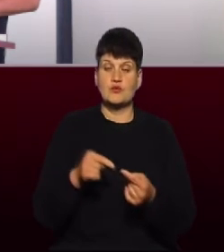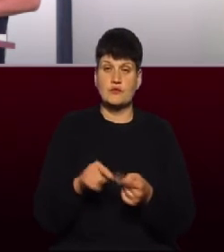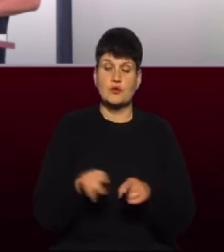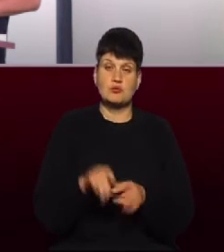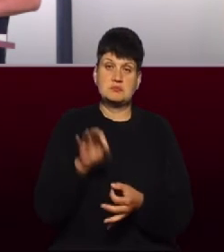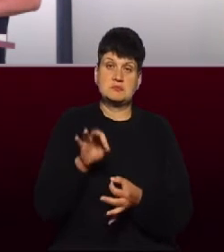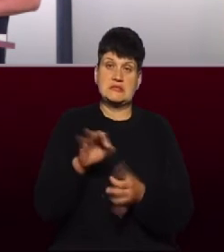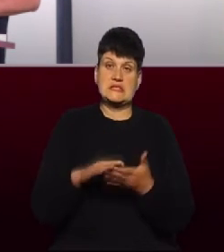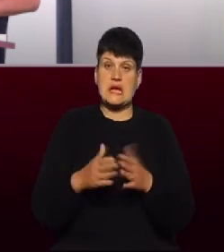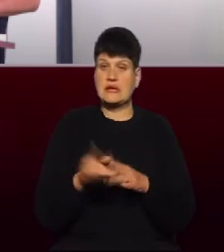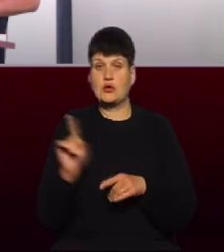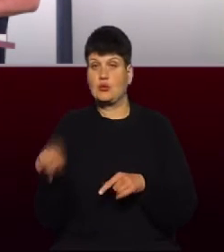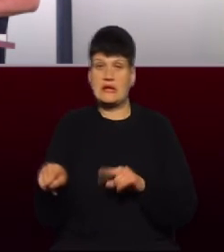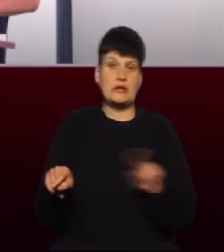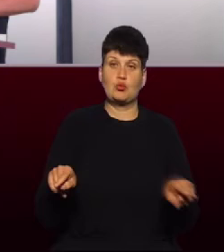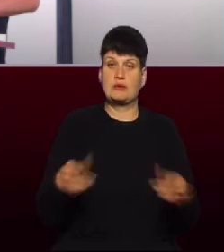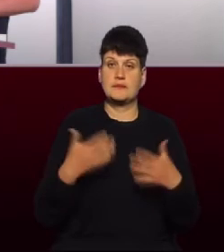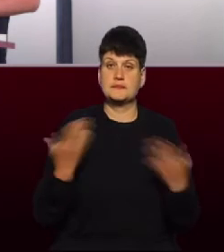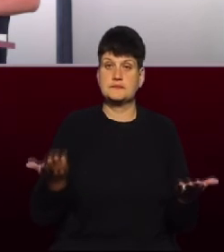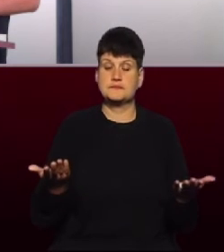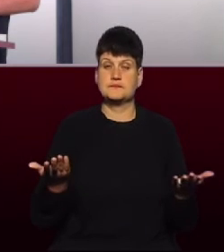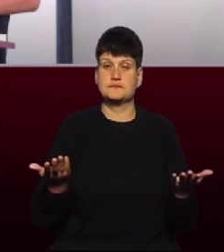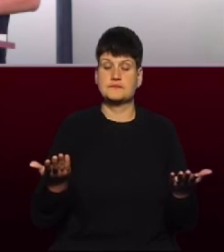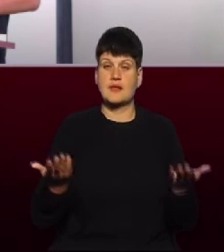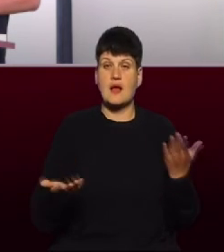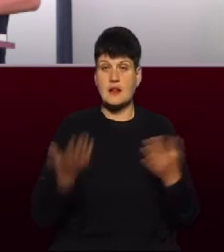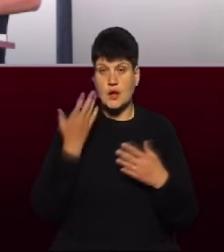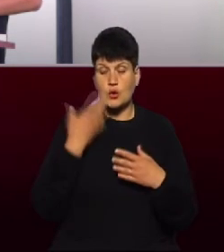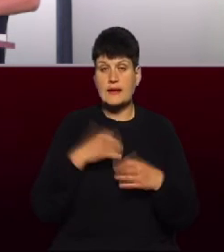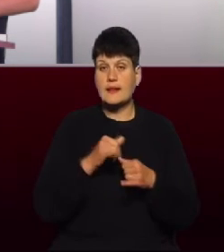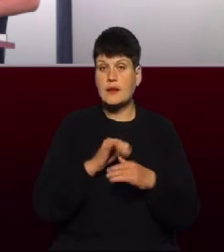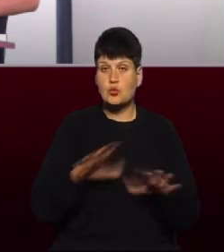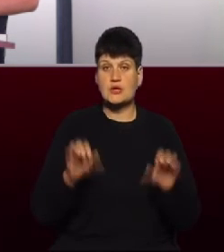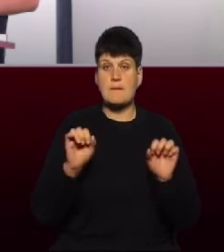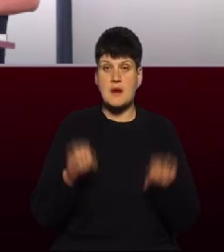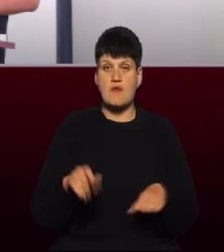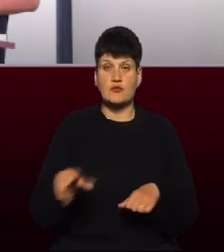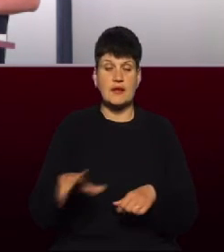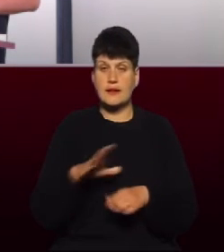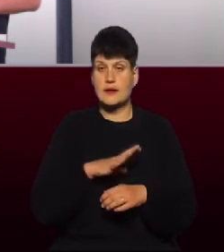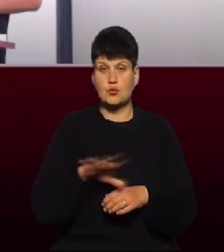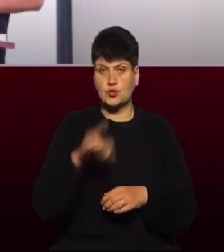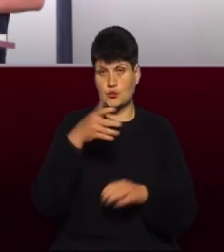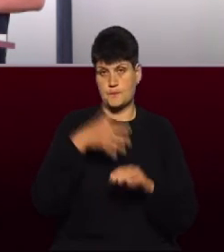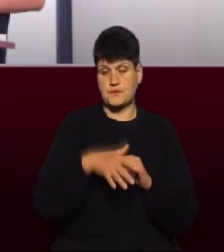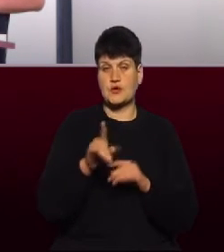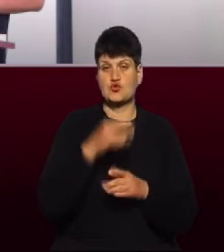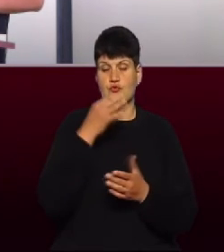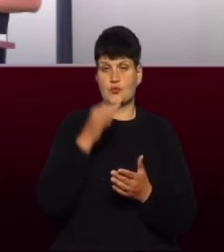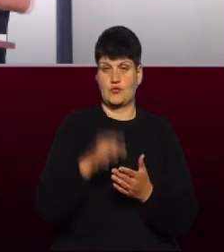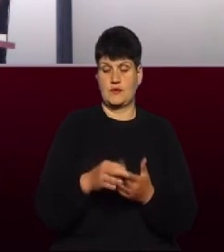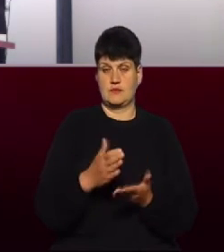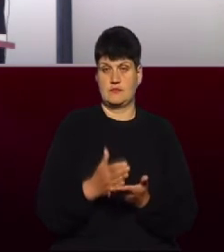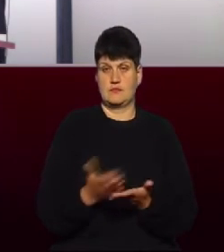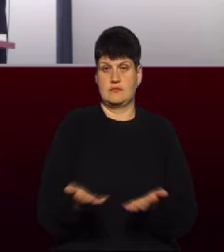стані, ні туди, ні сюди. Але відповідно, коли не буде прав в людей, вони не будуть розуміти, за що вони відповідають, яку відповідальність вони несуть.